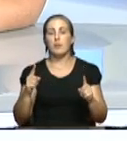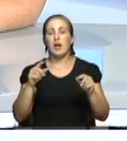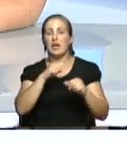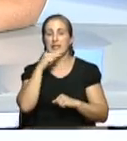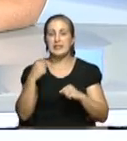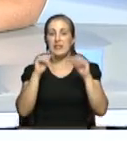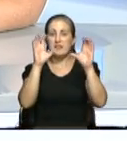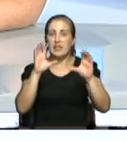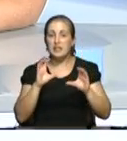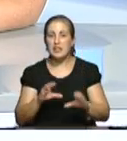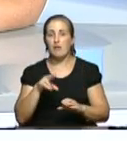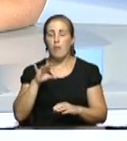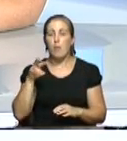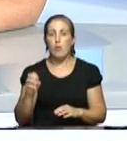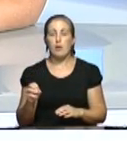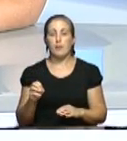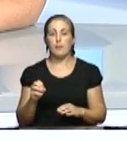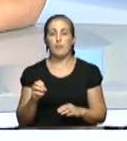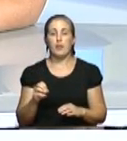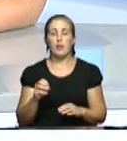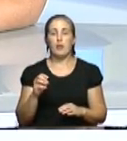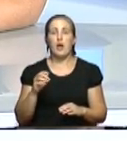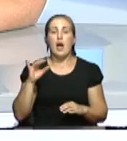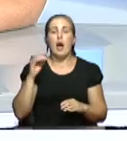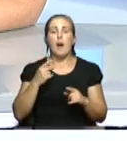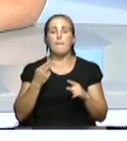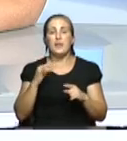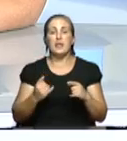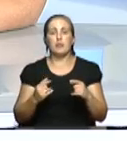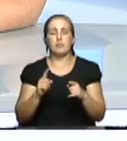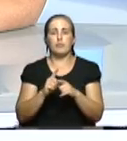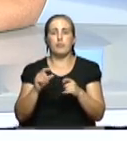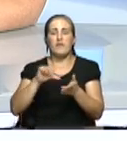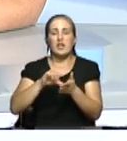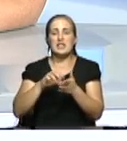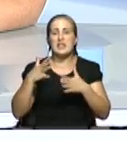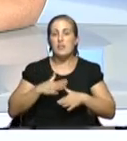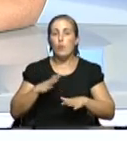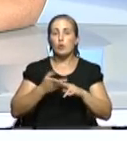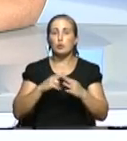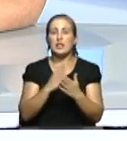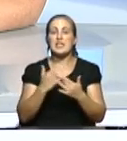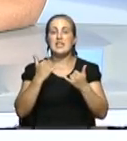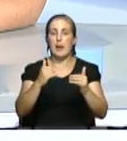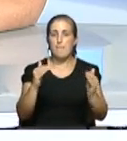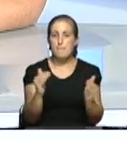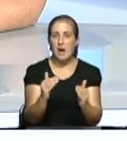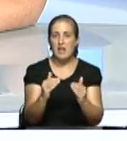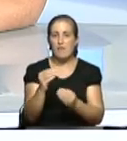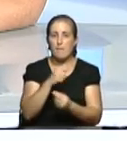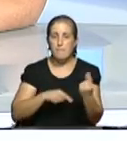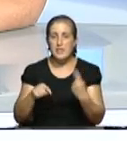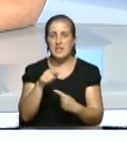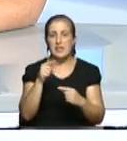законодательного поля и опять-таки преференции в крыму у тех которые сегодня есть для малого бизнеса но